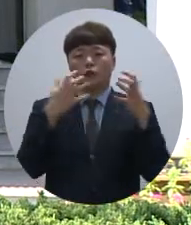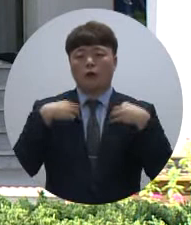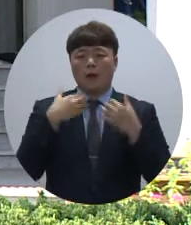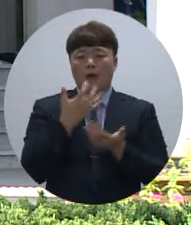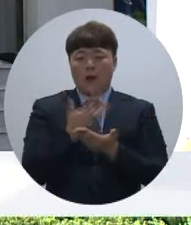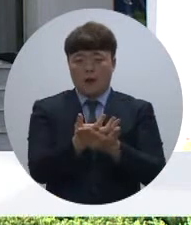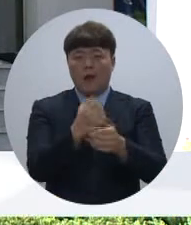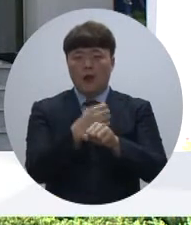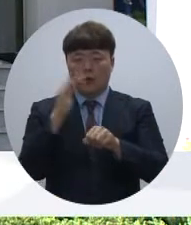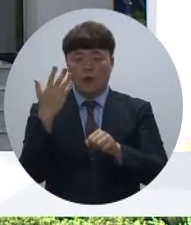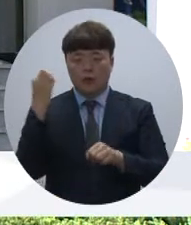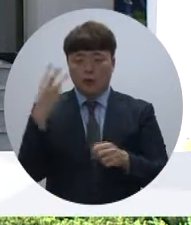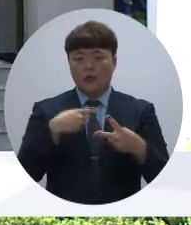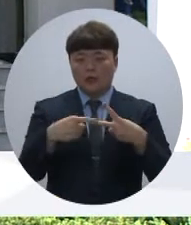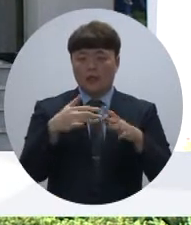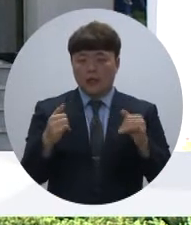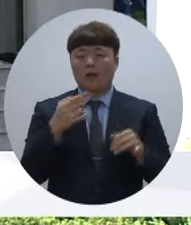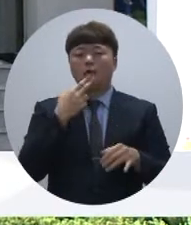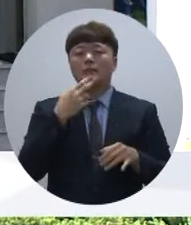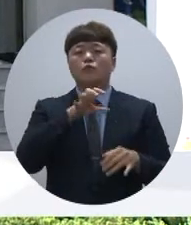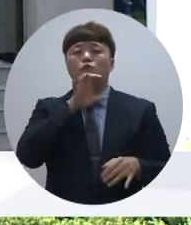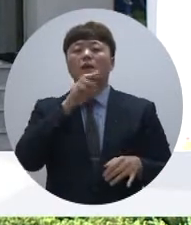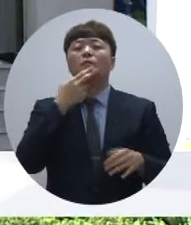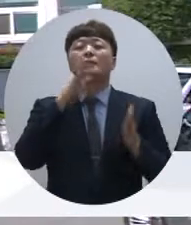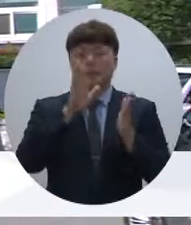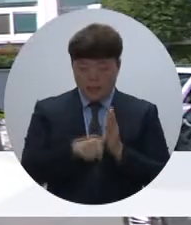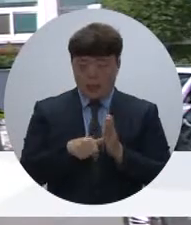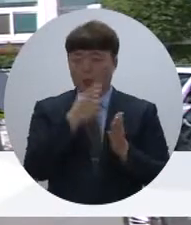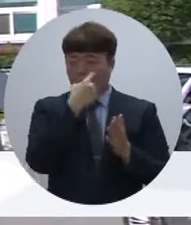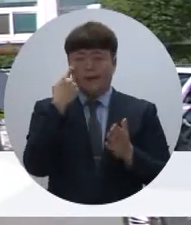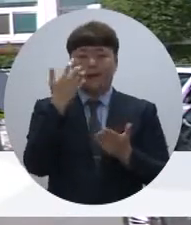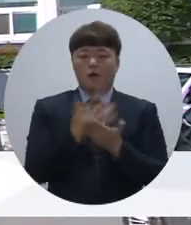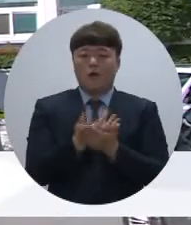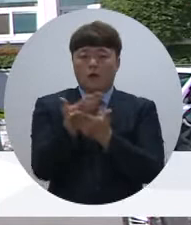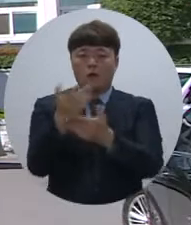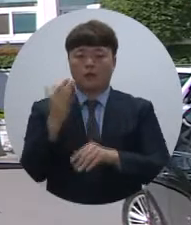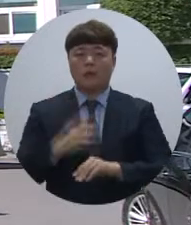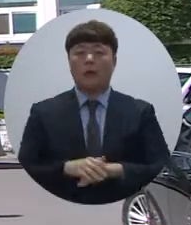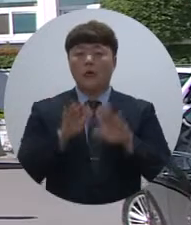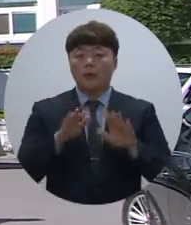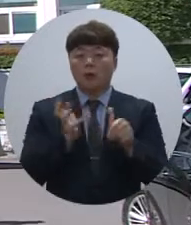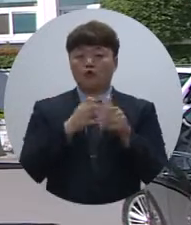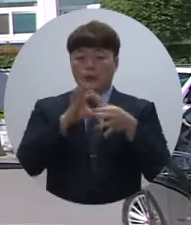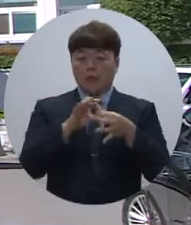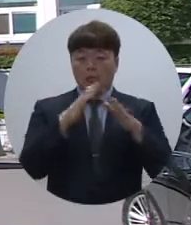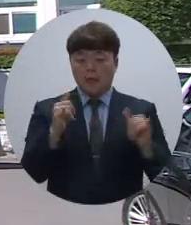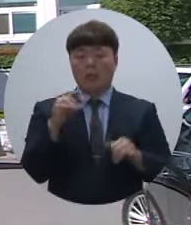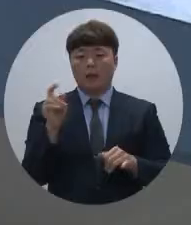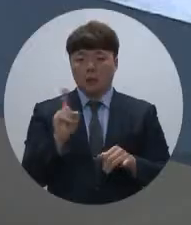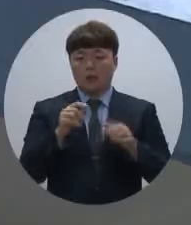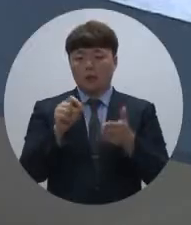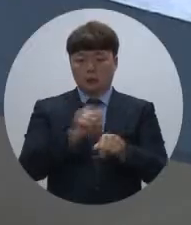하며 이해관계인의 이의신청이 없을 경우 확인서가 발급됩니다. 군 관계자는 이번